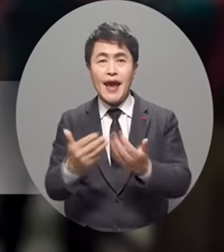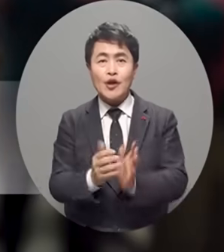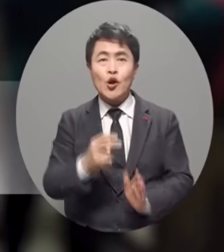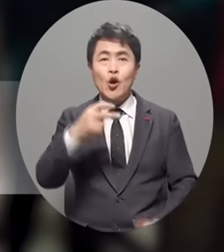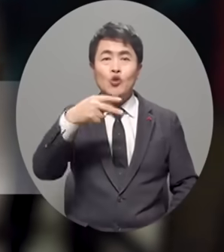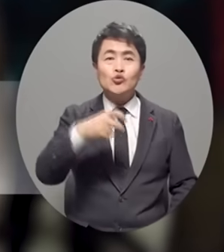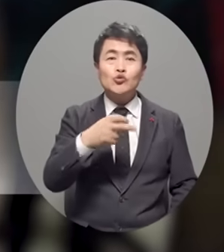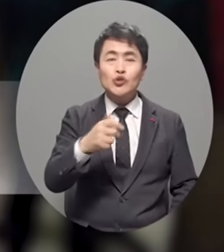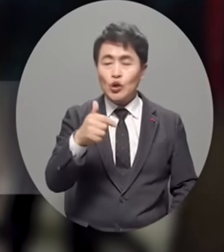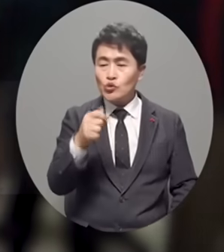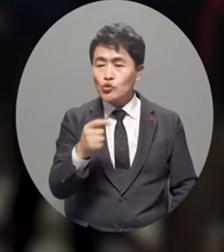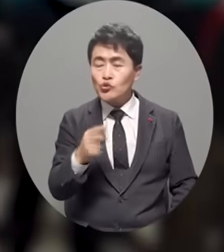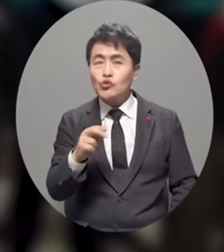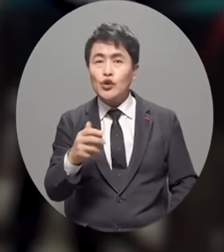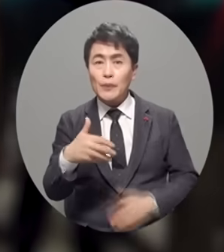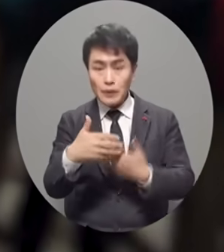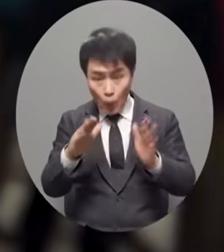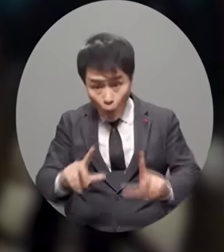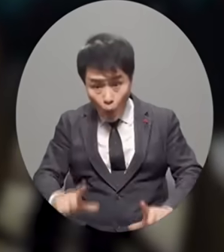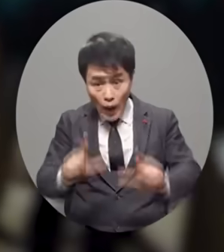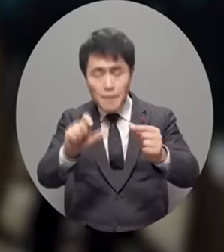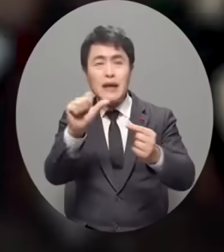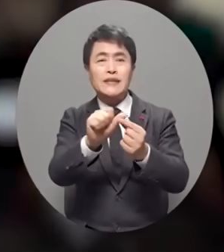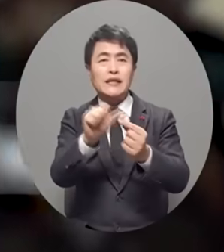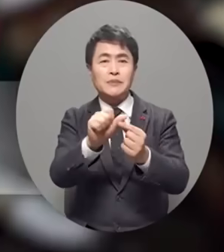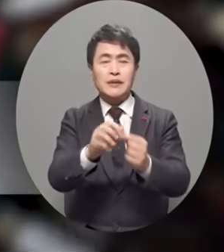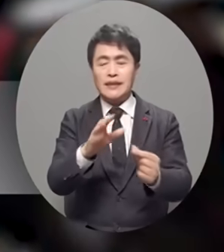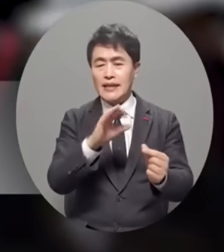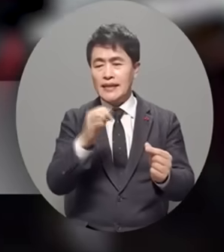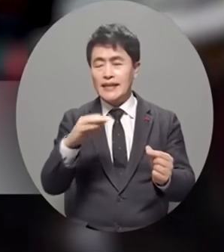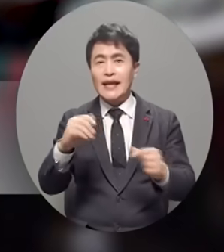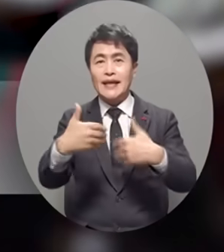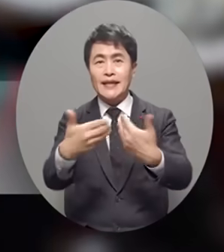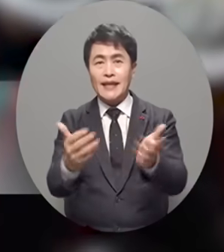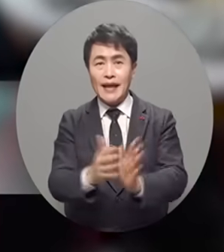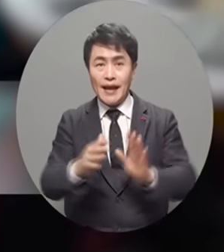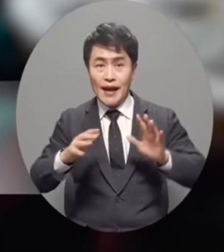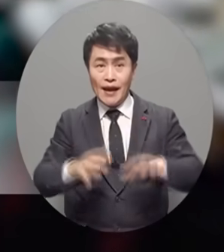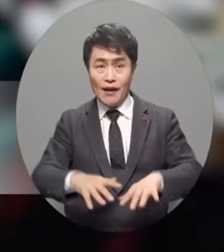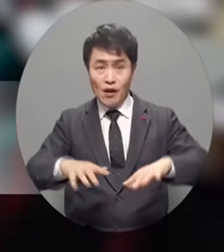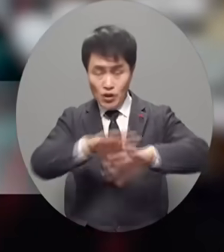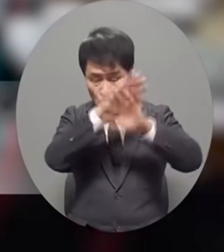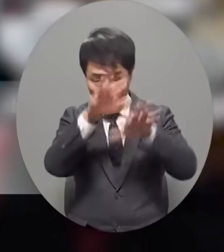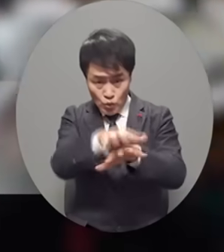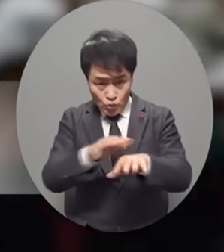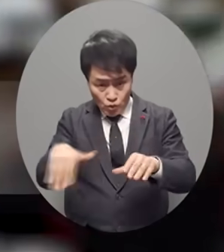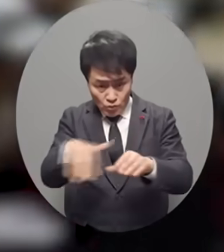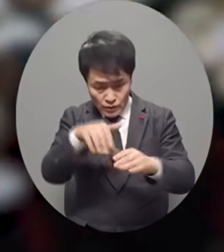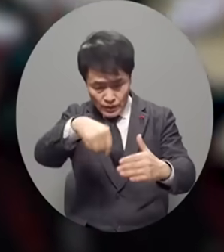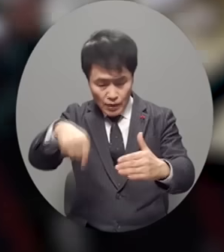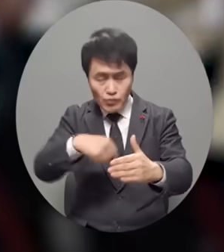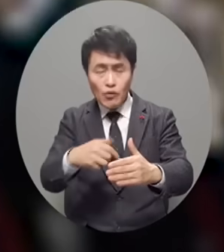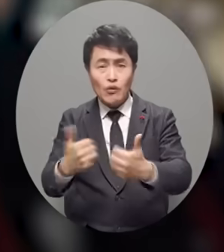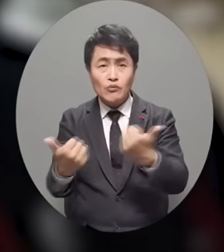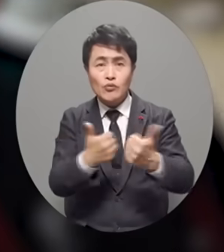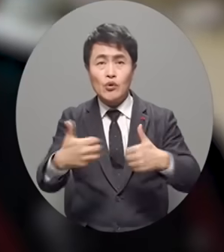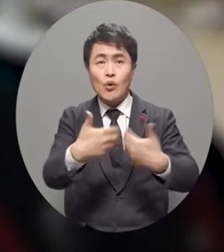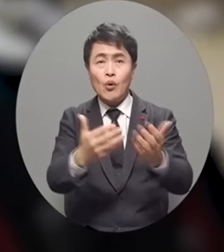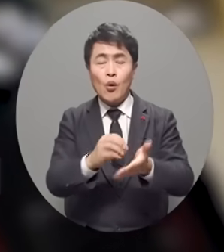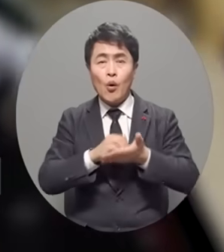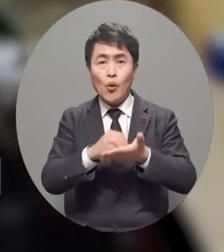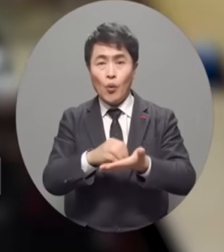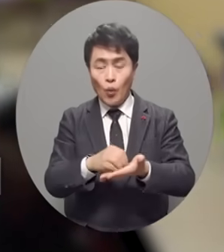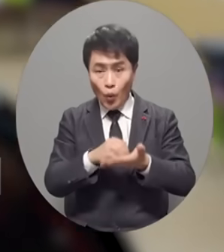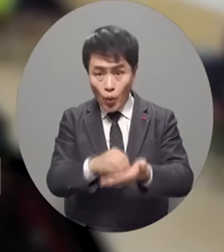이어 올해만 다섯 번째입니다. 이랜드 측은 전사적 조직문화 쇄신에 대해 내부 논의 중이라면서 고용노동부